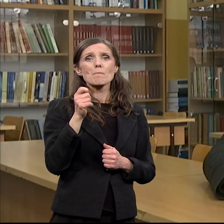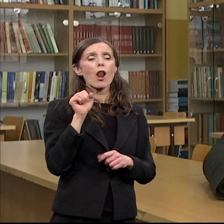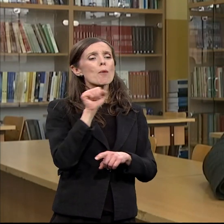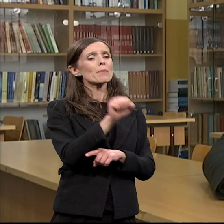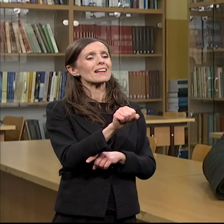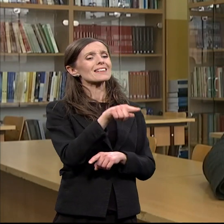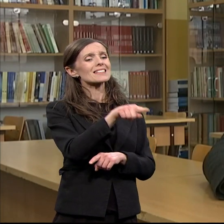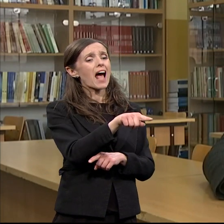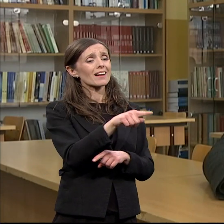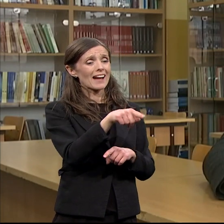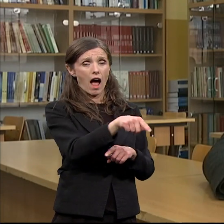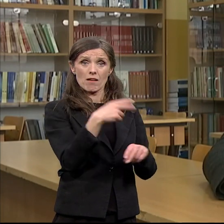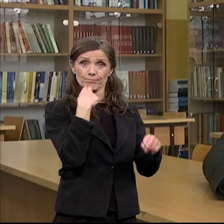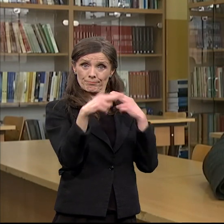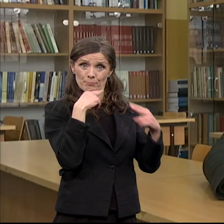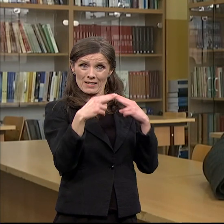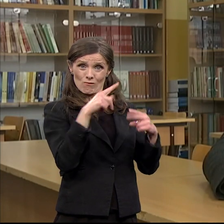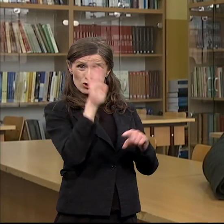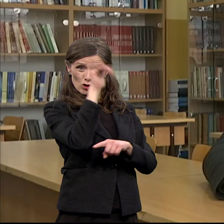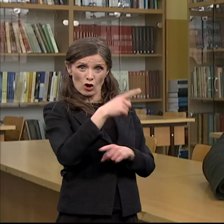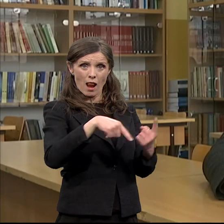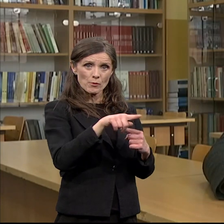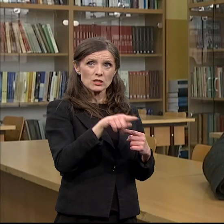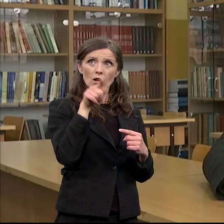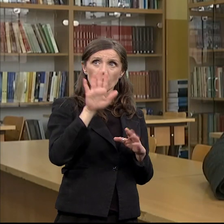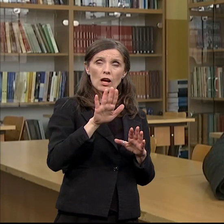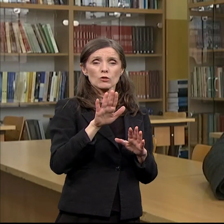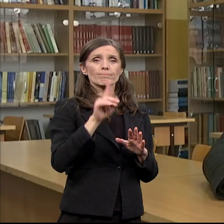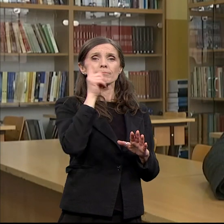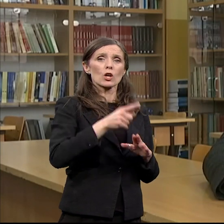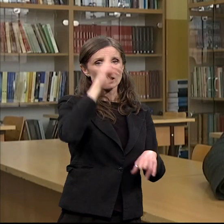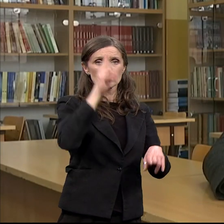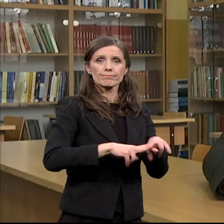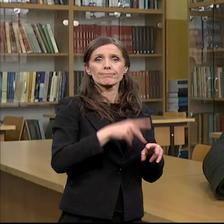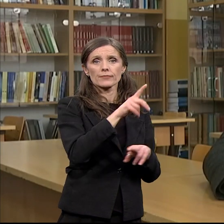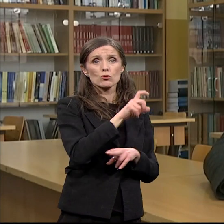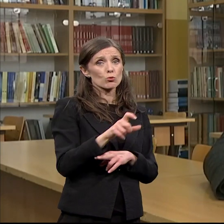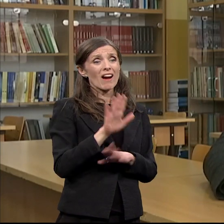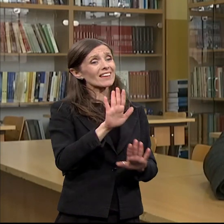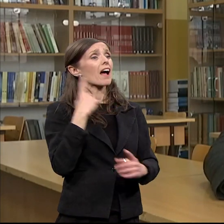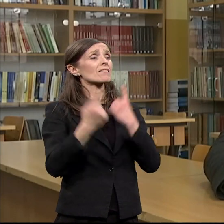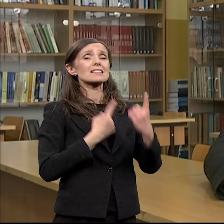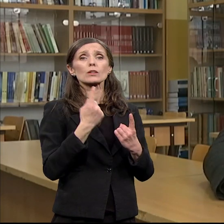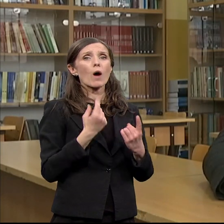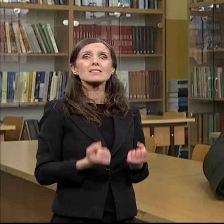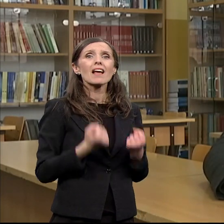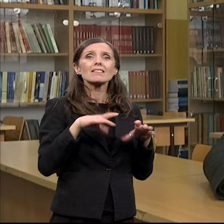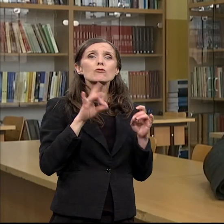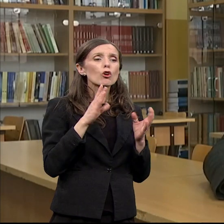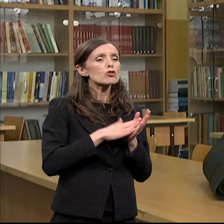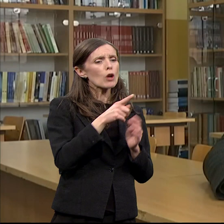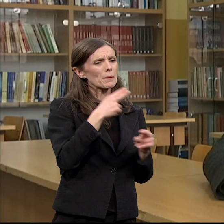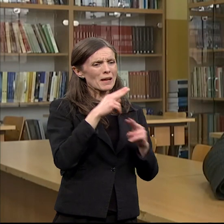albansko pravosuđe. U takvoj situaciji teško da možete naći i poštenog sudiju koji će